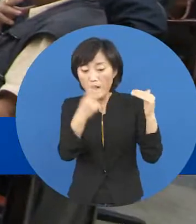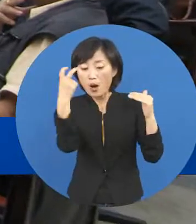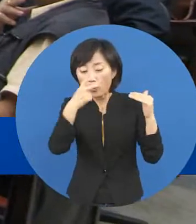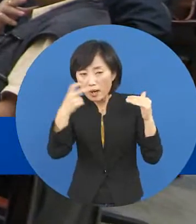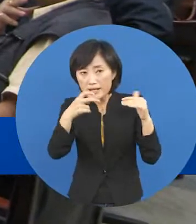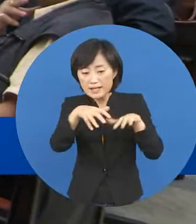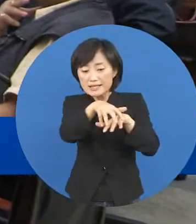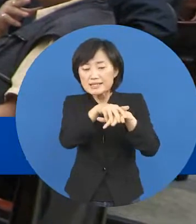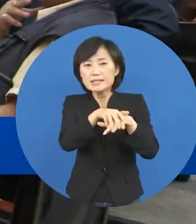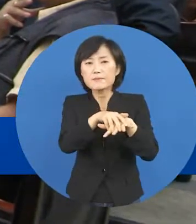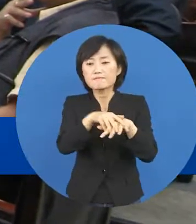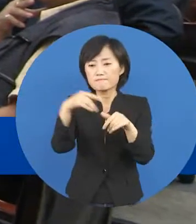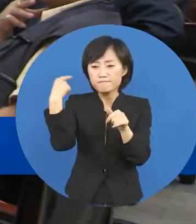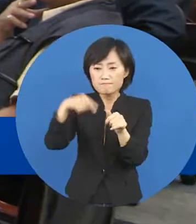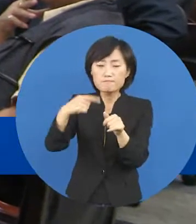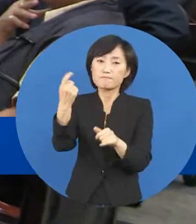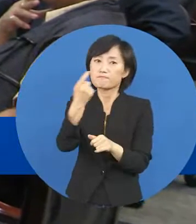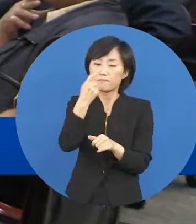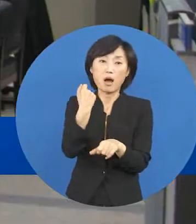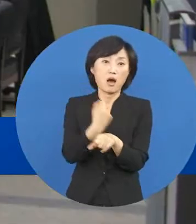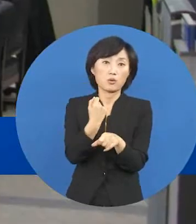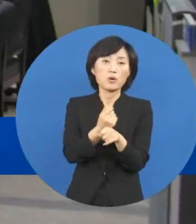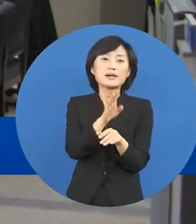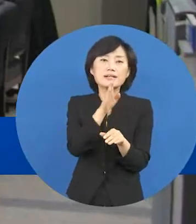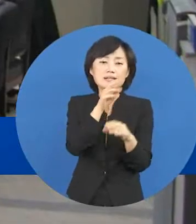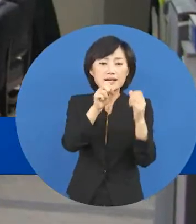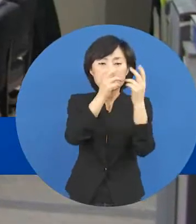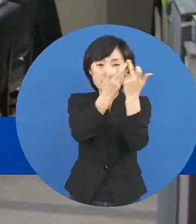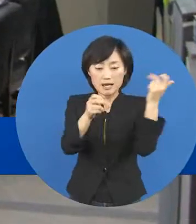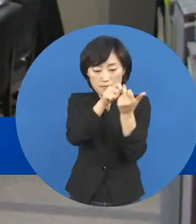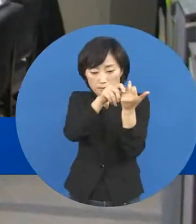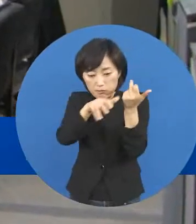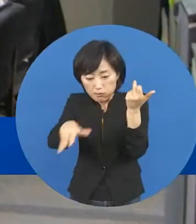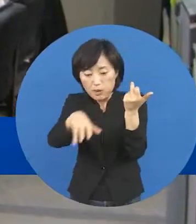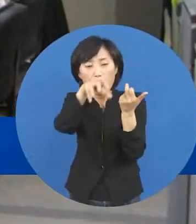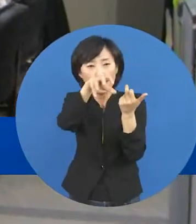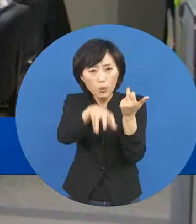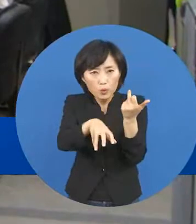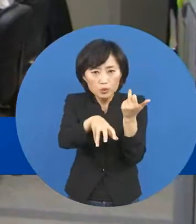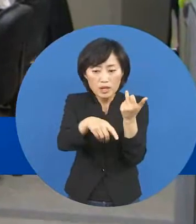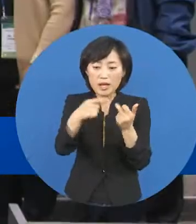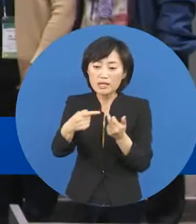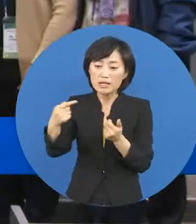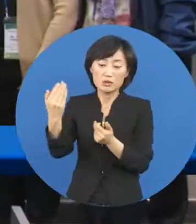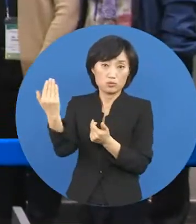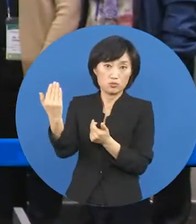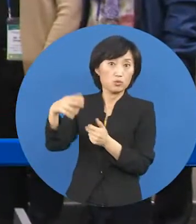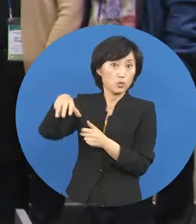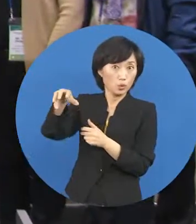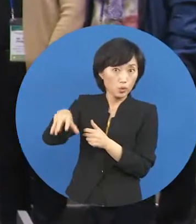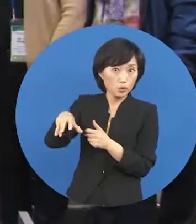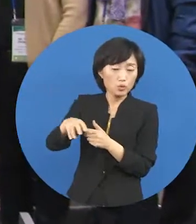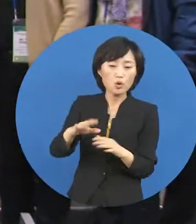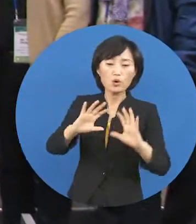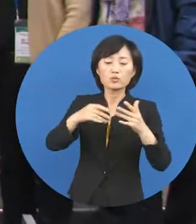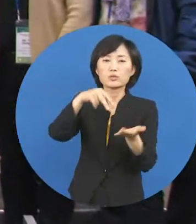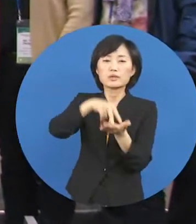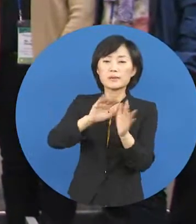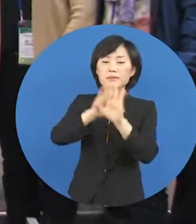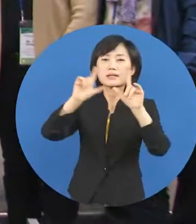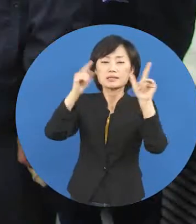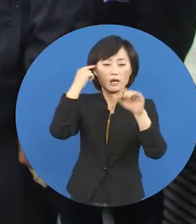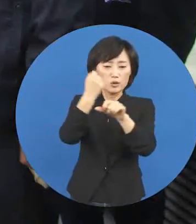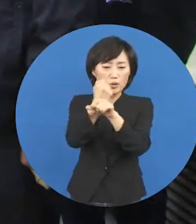듣고 실제 산사태 급경사지 붕괴 현장과 소방방재청 재난상황실, 국립기상연구소 등을 방문할